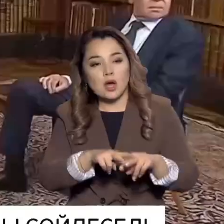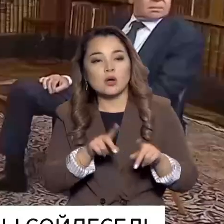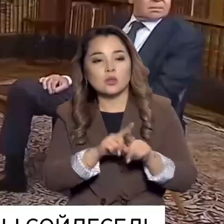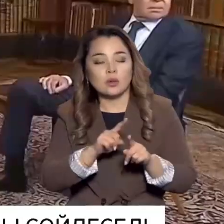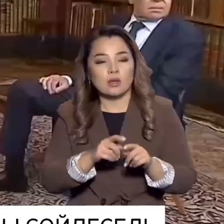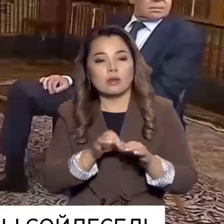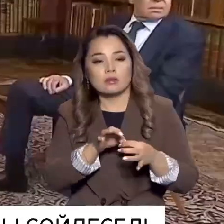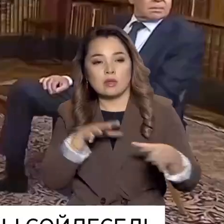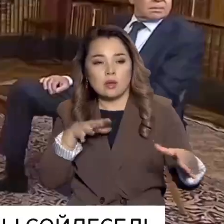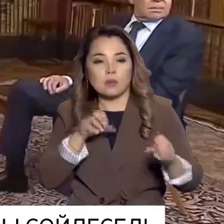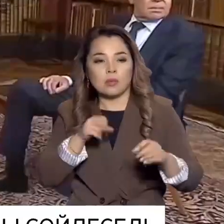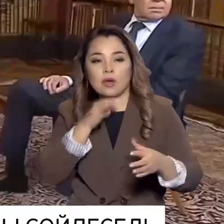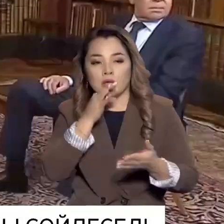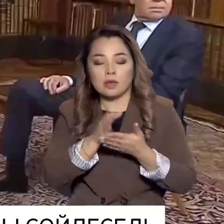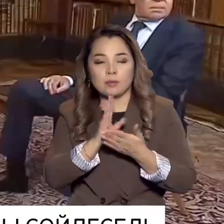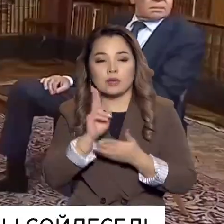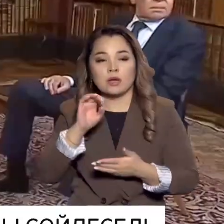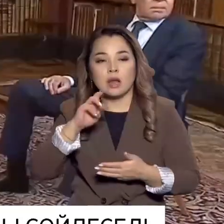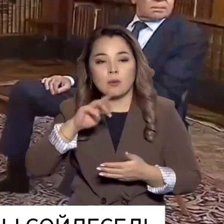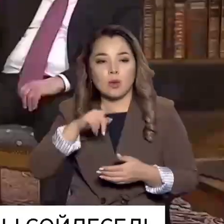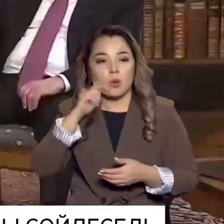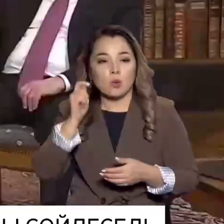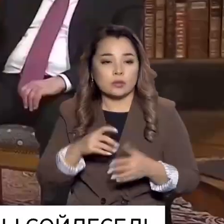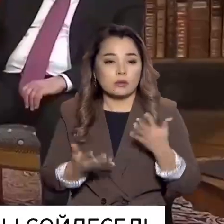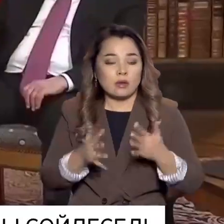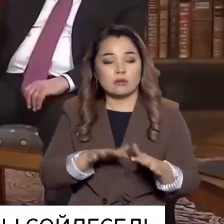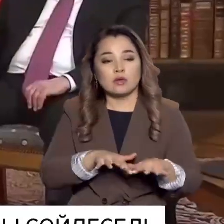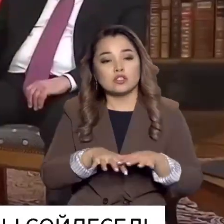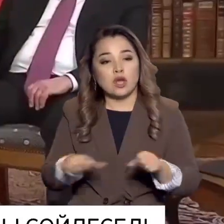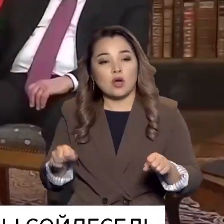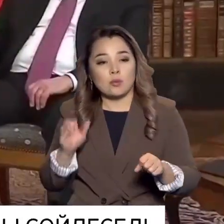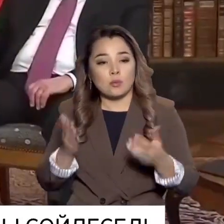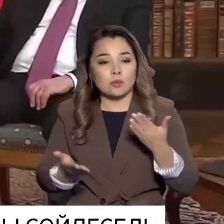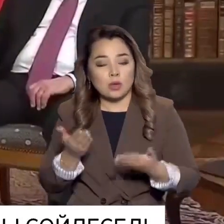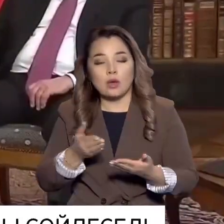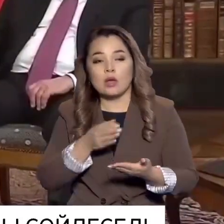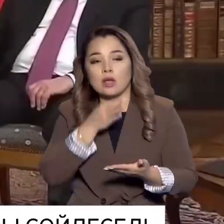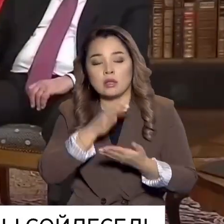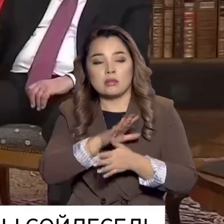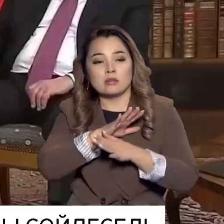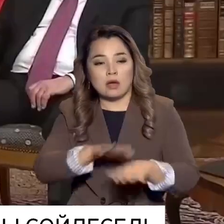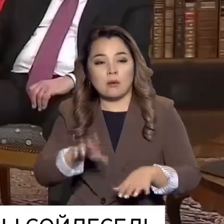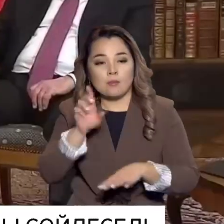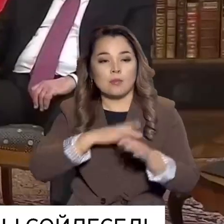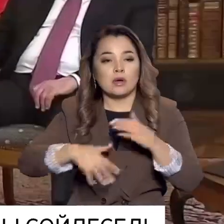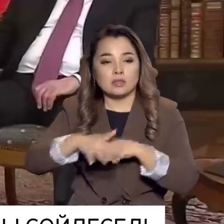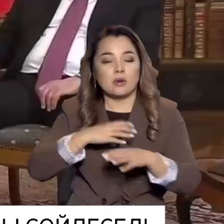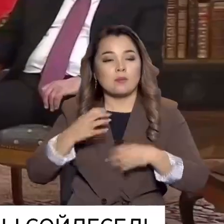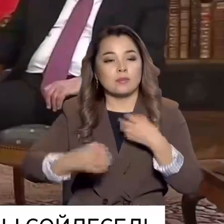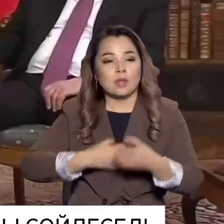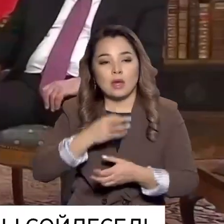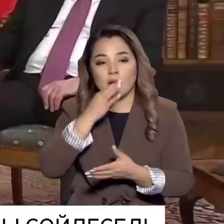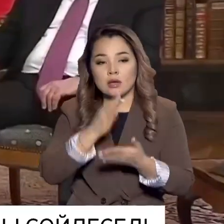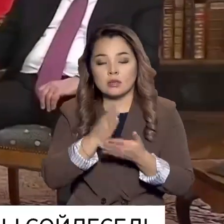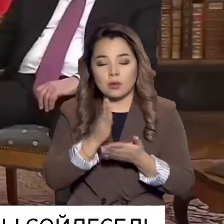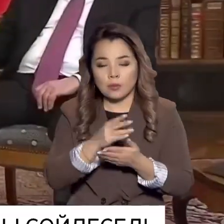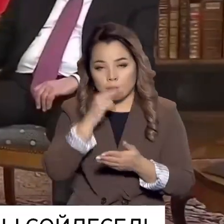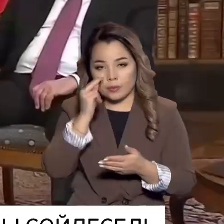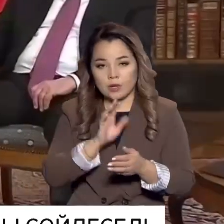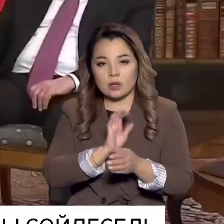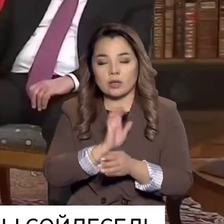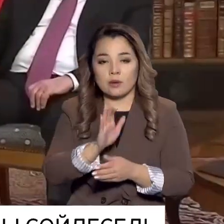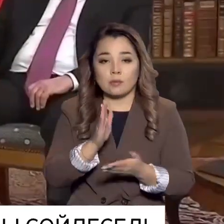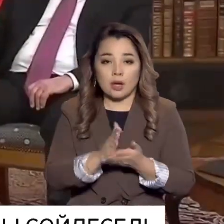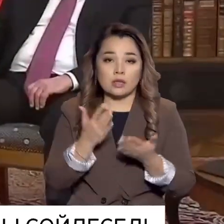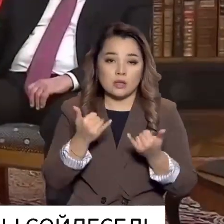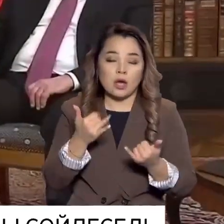жүйесінен ажыратылады. Кремль болса Украинаға шабуыл жасауды жоспарлап отырмағанын мәлімдеп, батыс елдерін арандатушылыққа барды деп айыптады. Ал